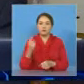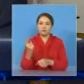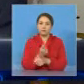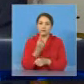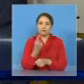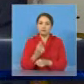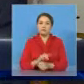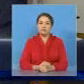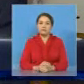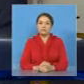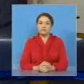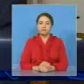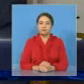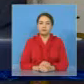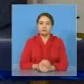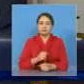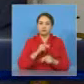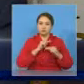біріншісі ол мына